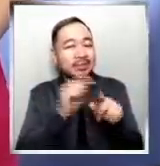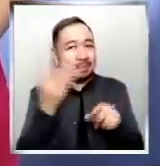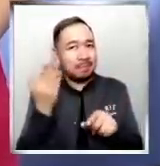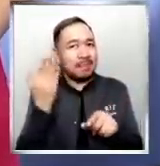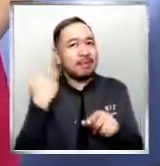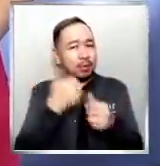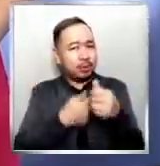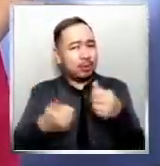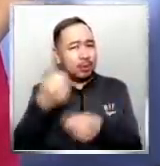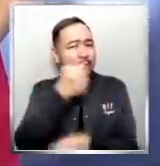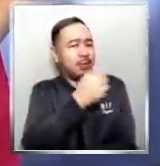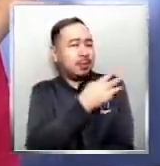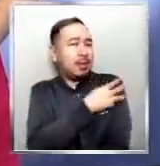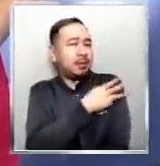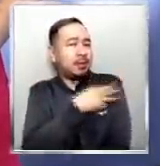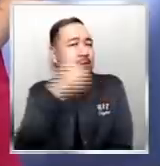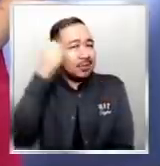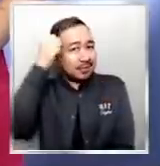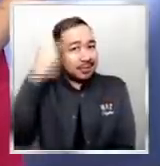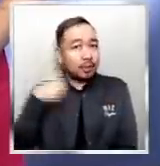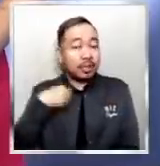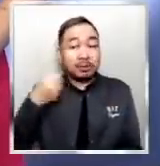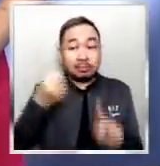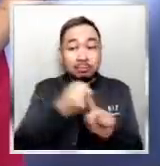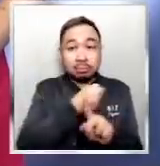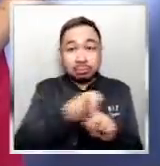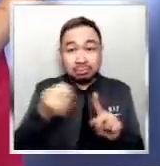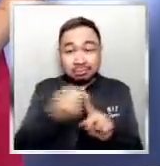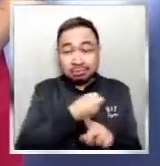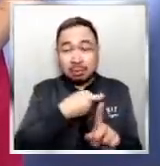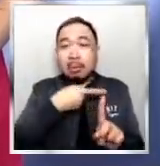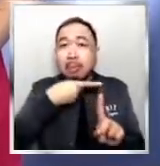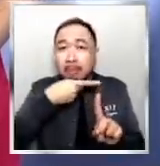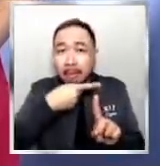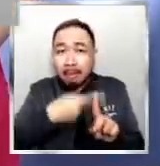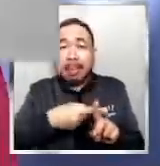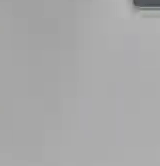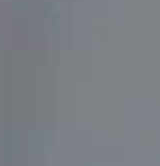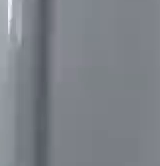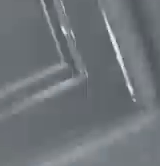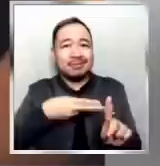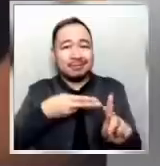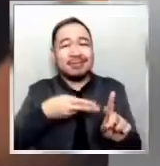na, pinagbabalot pa raw ng illegal na droga. Yan po ang tinutukan ni JP Soriano.